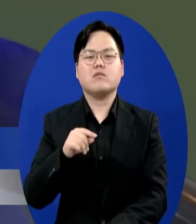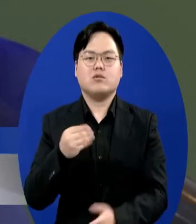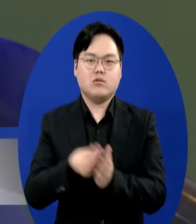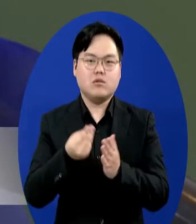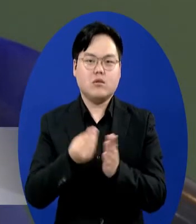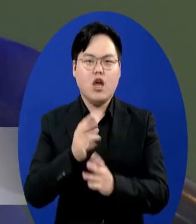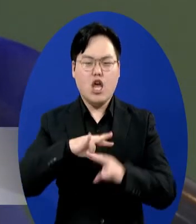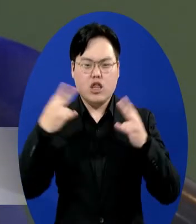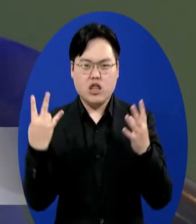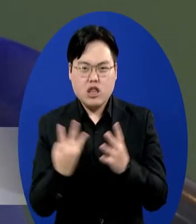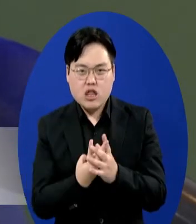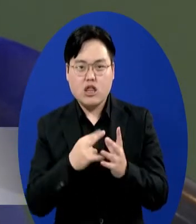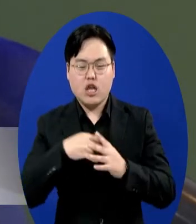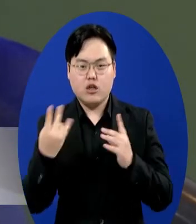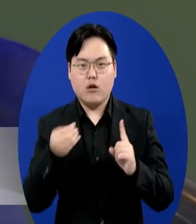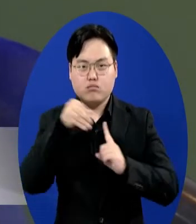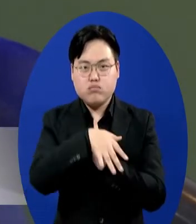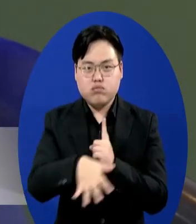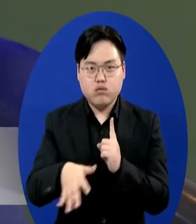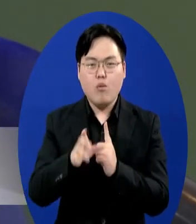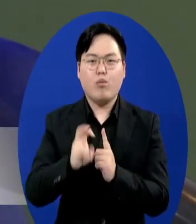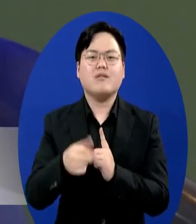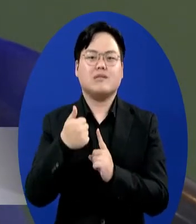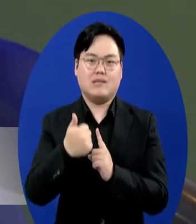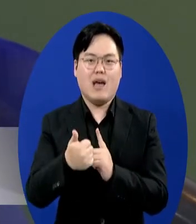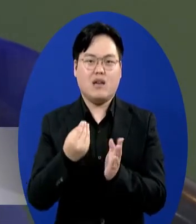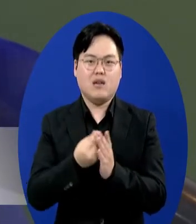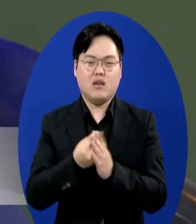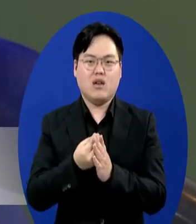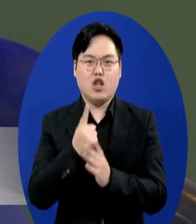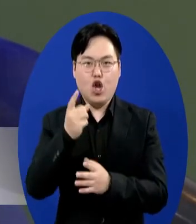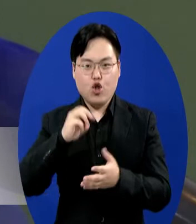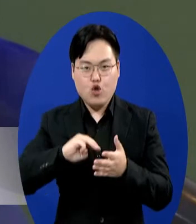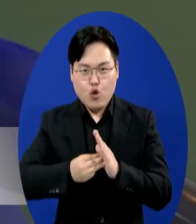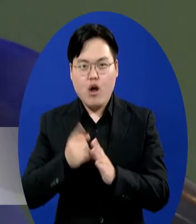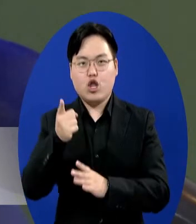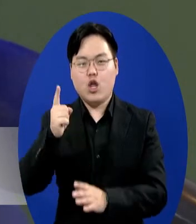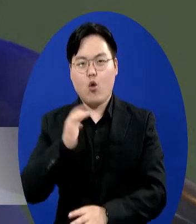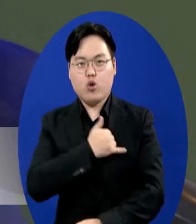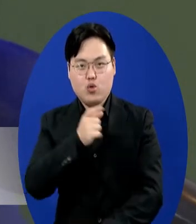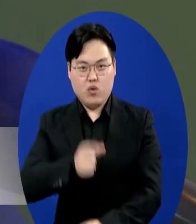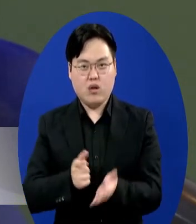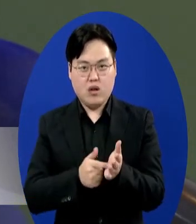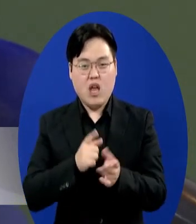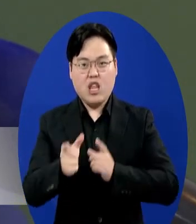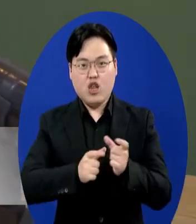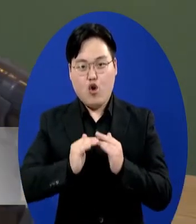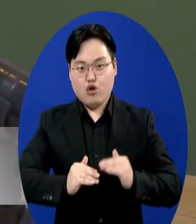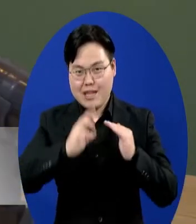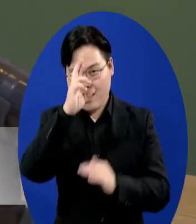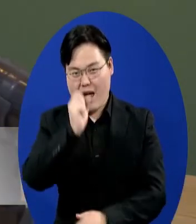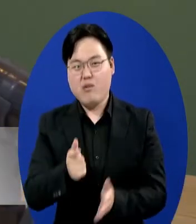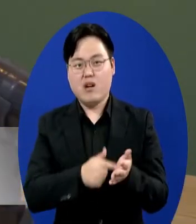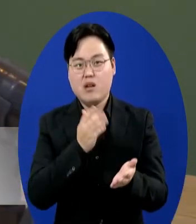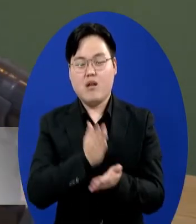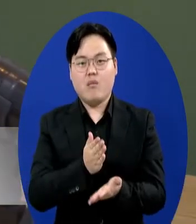нэгдсэн удирдлагатай, нэгдсэн бодлоготой байвал их зүгээр. Нөгөө нэгдсэн төлөвлөгөө. Тэгэхээр бол нөгөө эдийн засгийн хөгжлийн яам байвал зүгээр гэдэг юм тэр. Зөвс